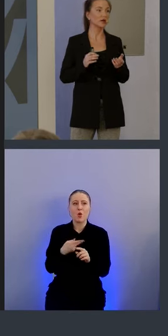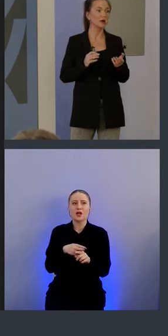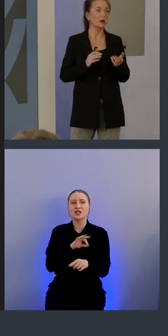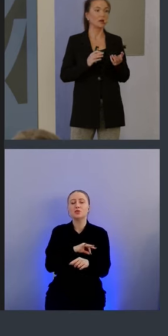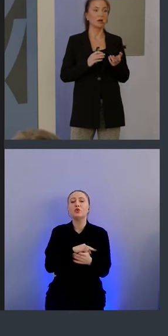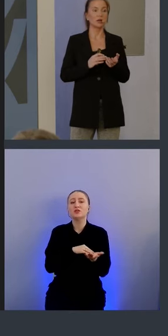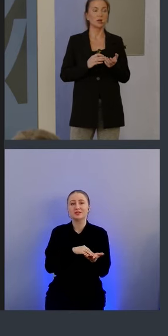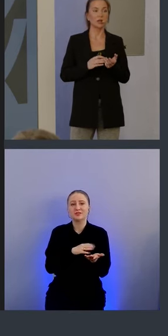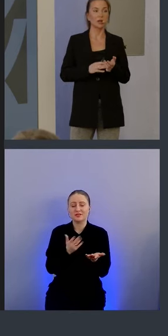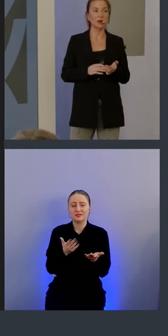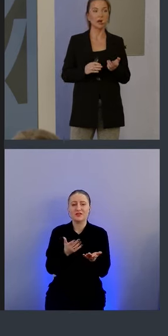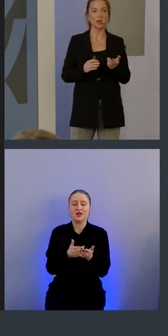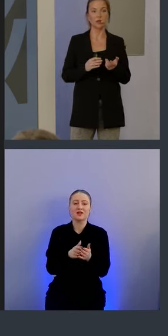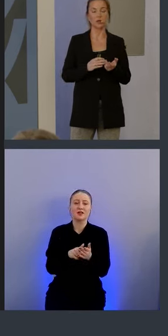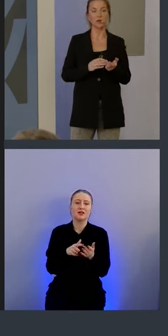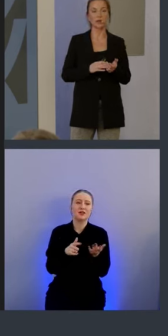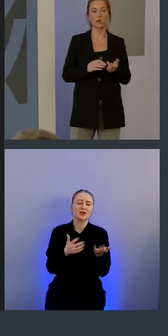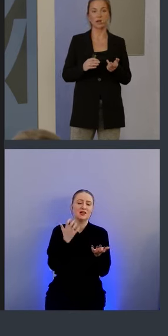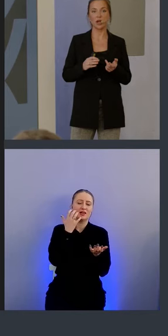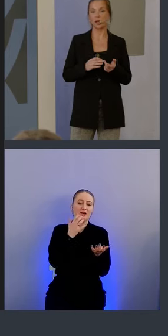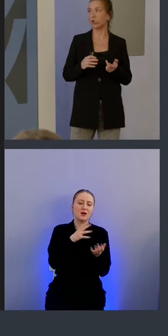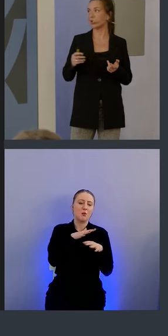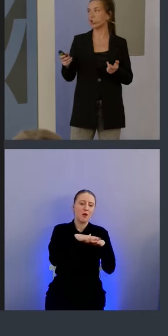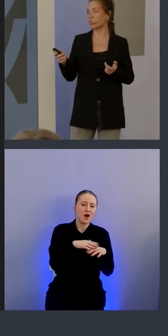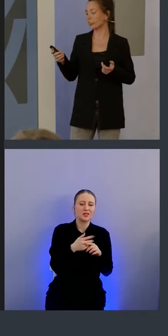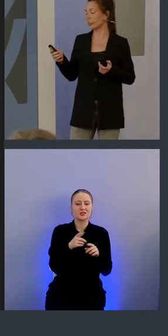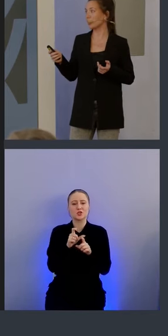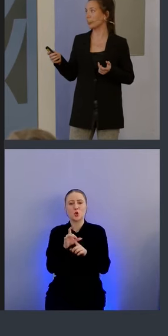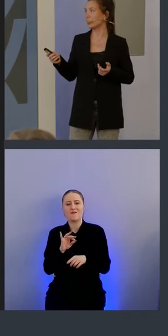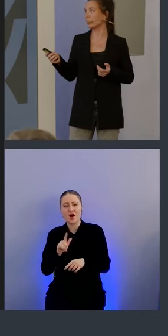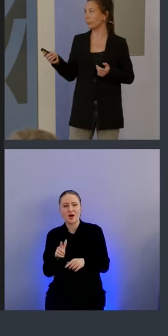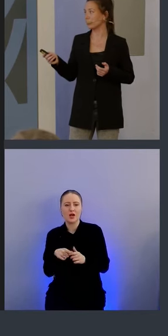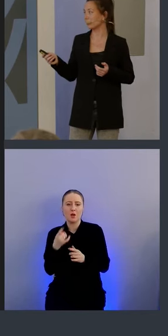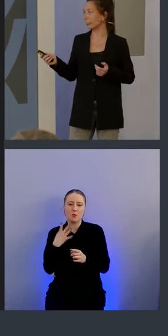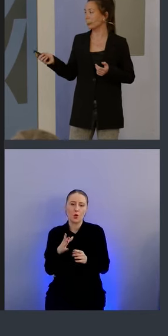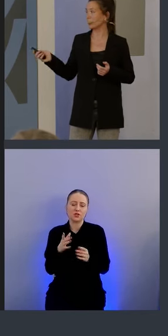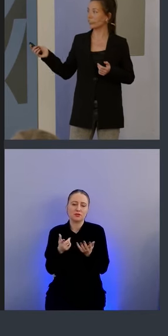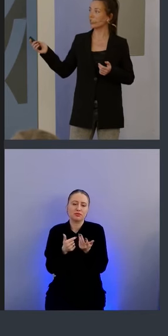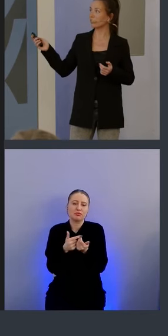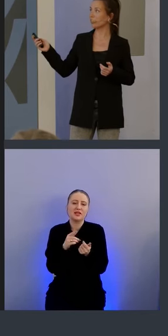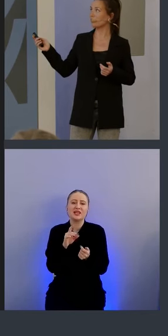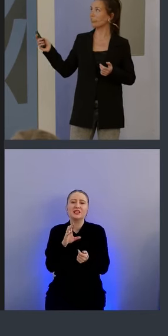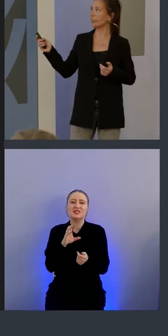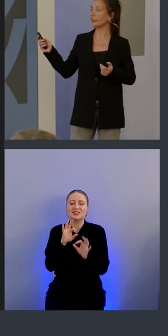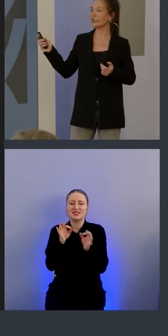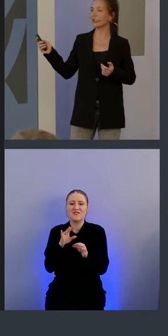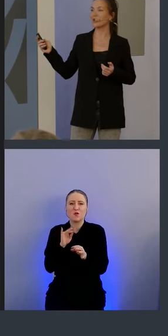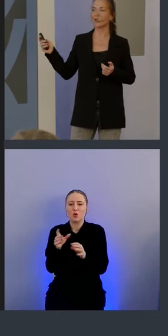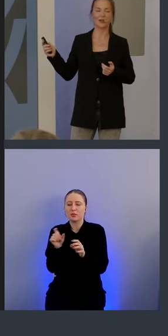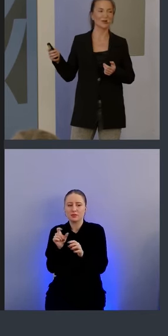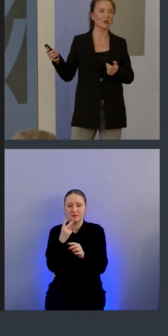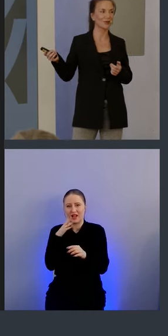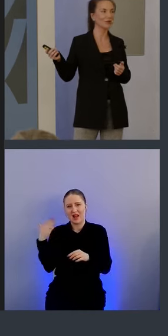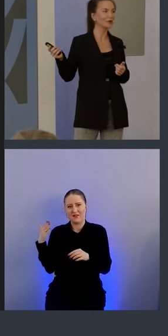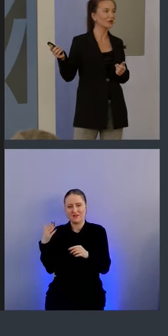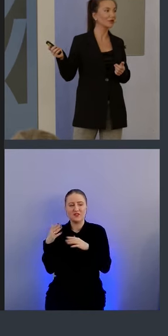использование слитых баз, использование словарей и просто простой перебор символов. Ну, вот, наверное, в левой части слайда